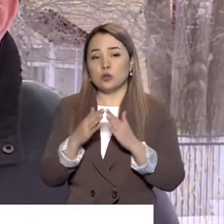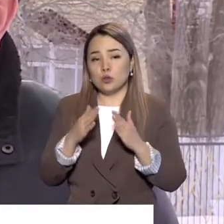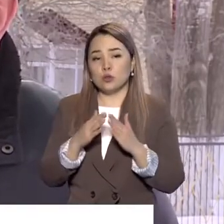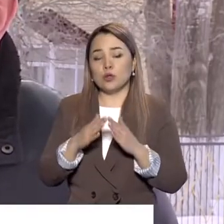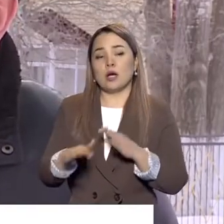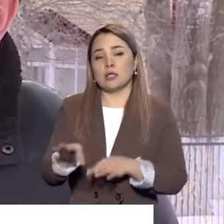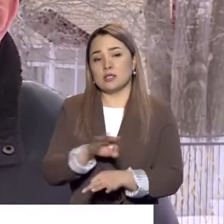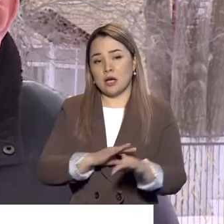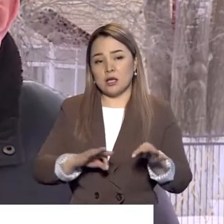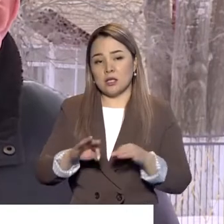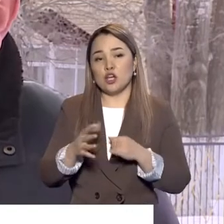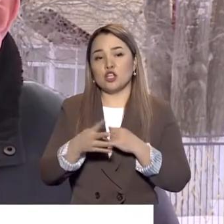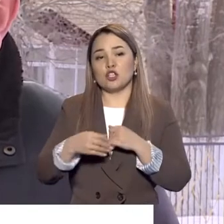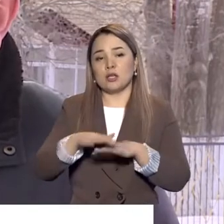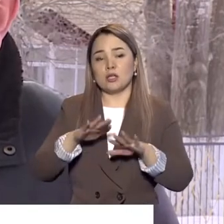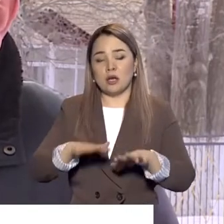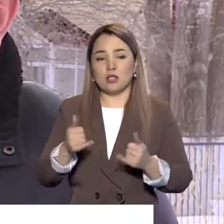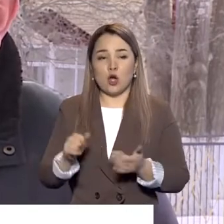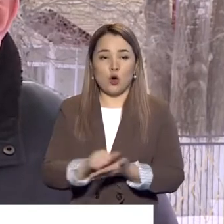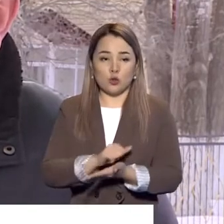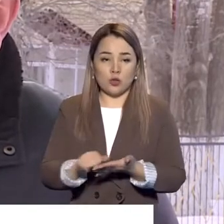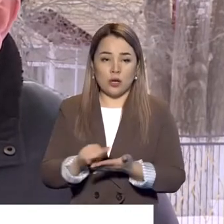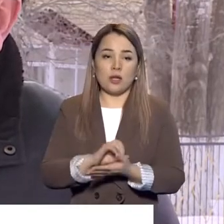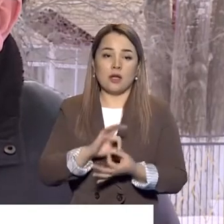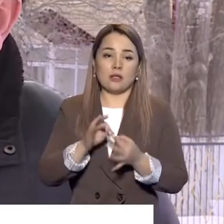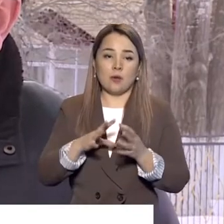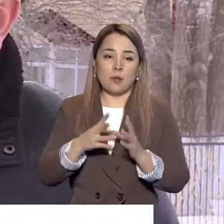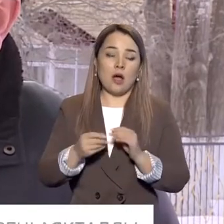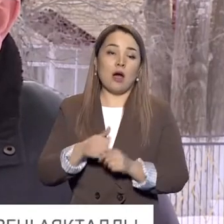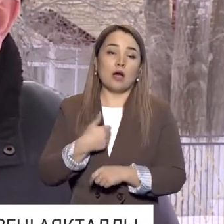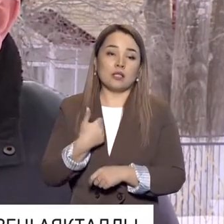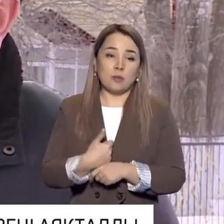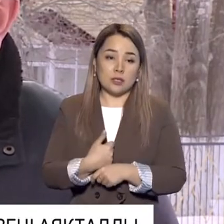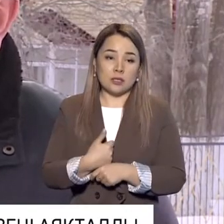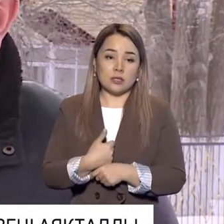үйлерінің сызбаларын қайта сыздыру жұмыстары қазіргі таңда акиматтың